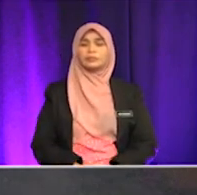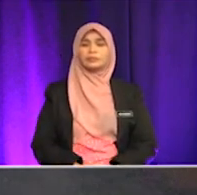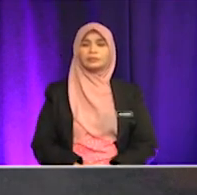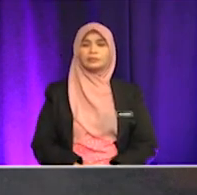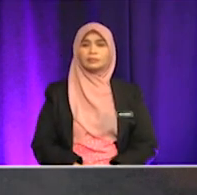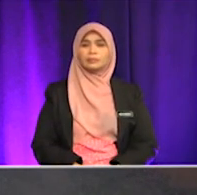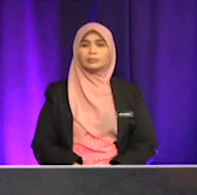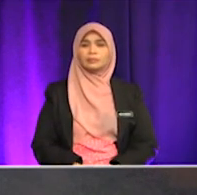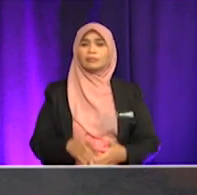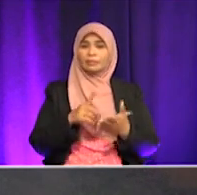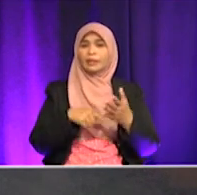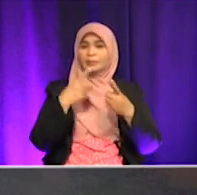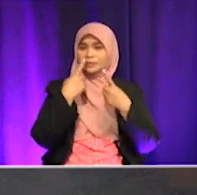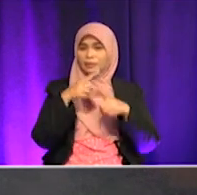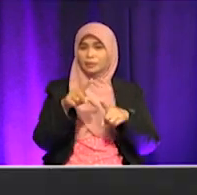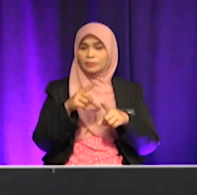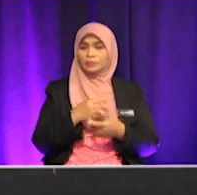Wei?